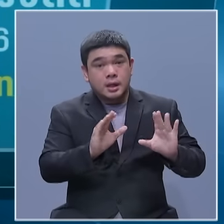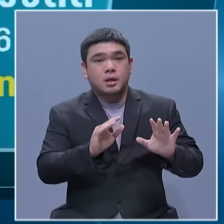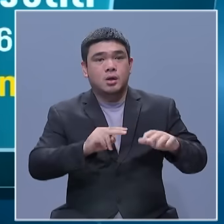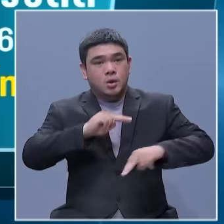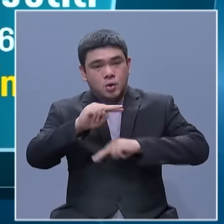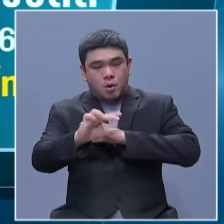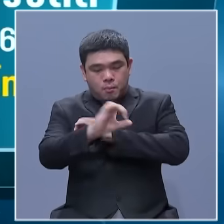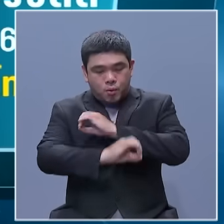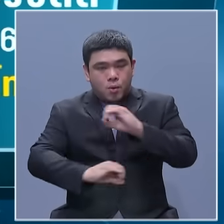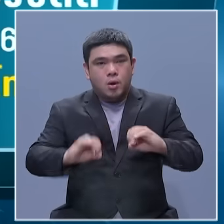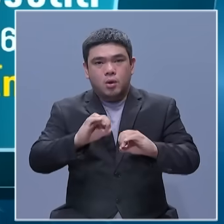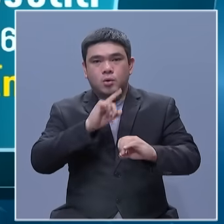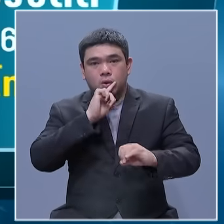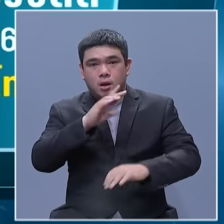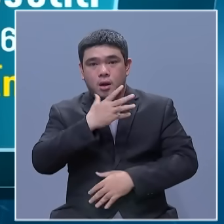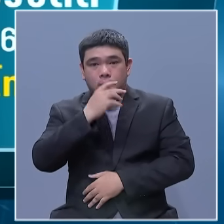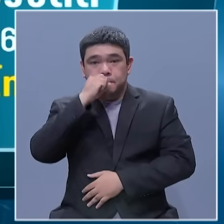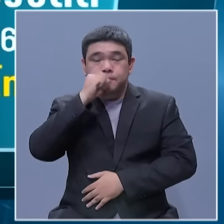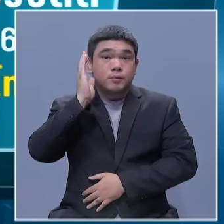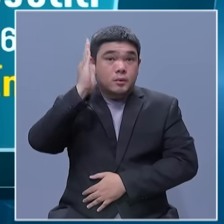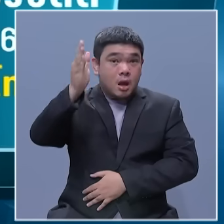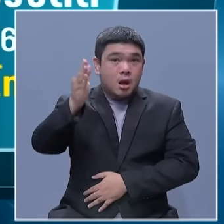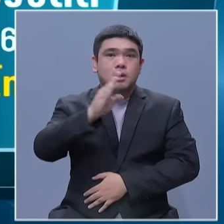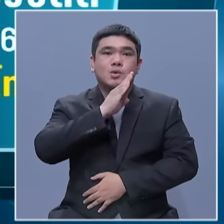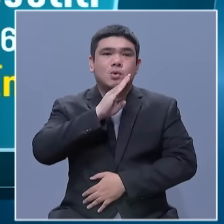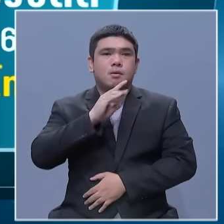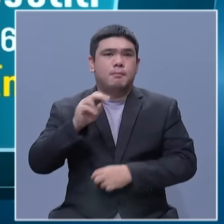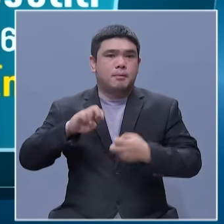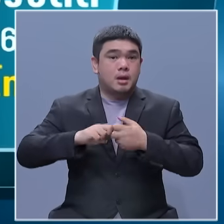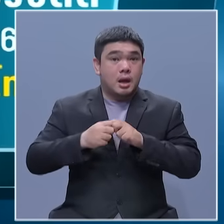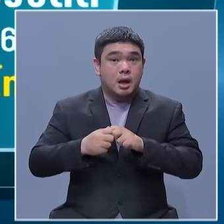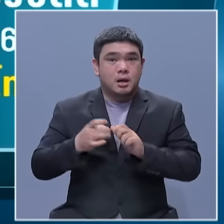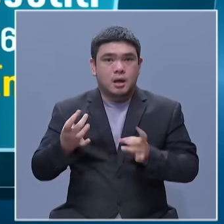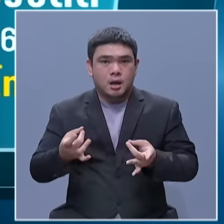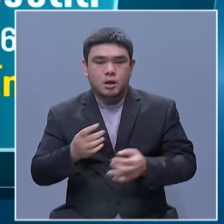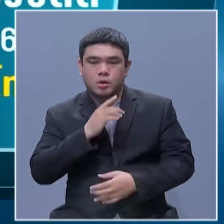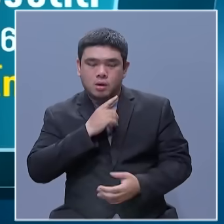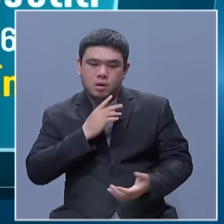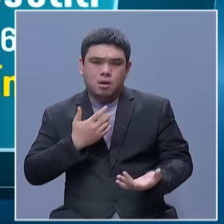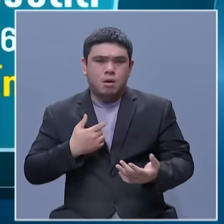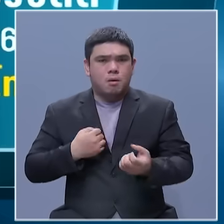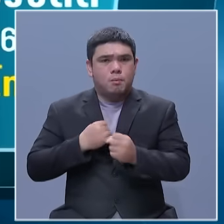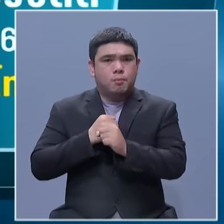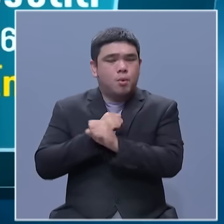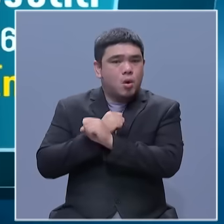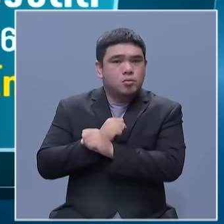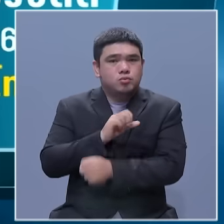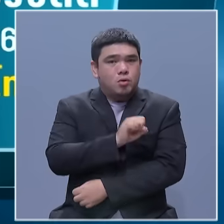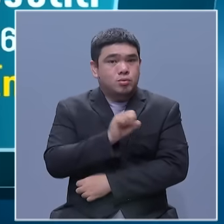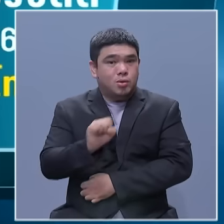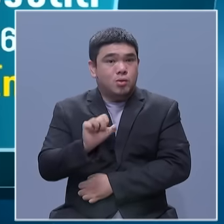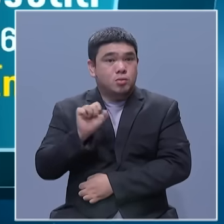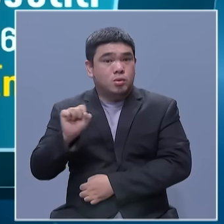ร่งใสของตัวเองไม่เช่นนั้นแล้วในอนาคตอาจจะเหมือนเป็นการวางสนุกตัวเองและสส2